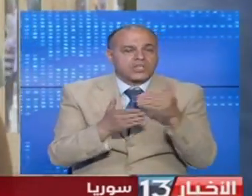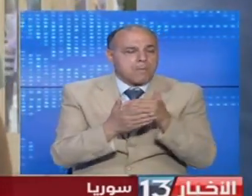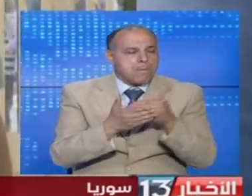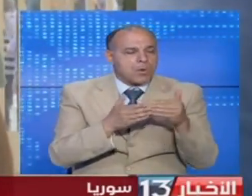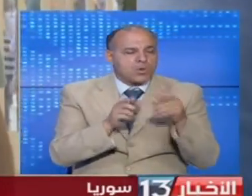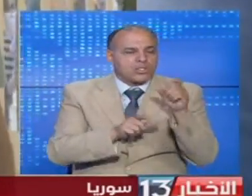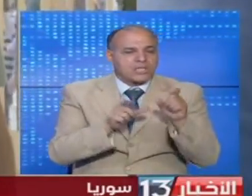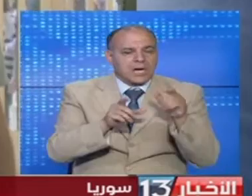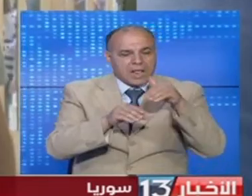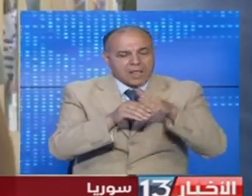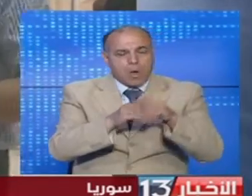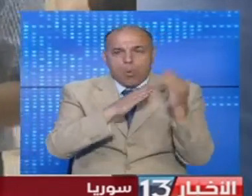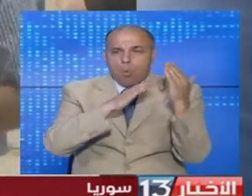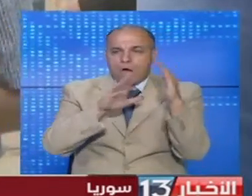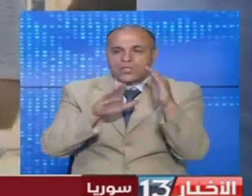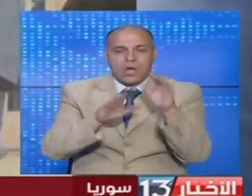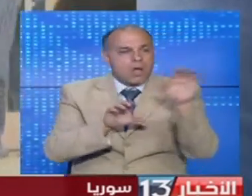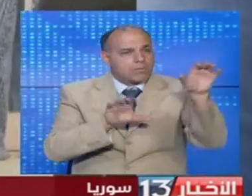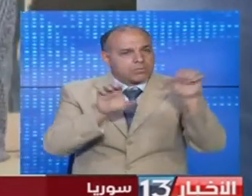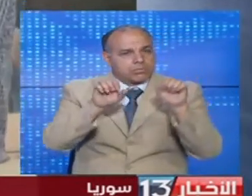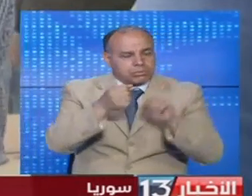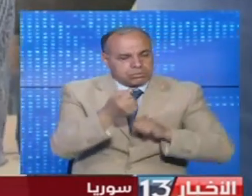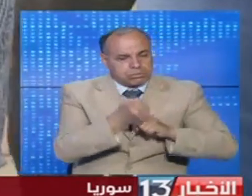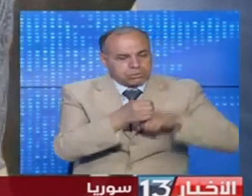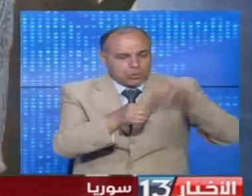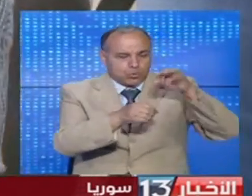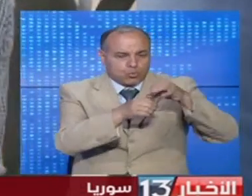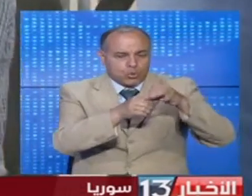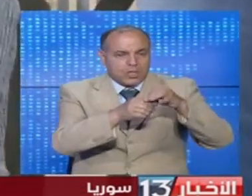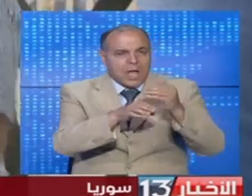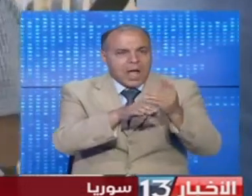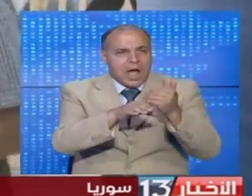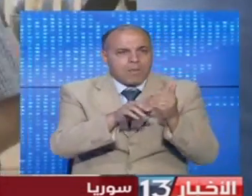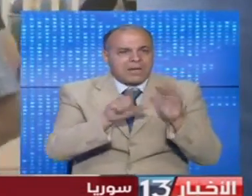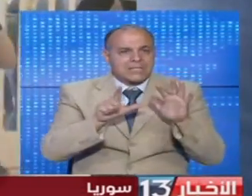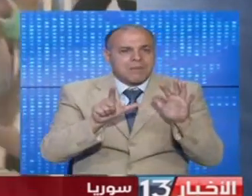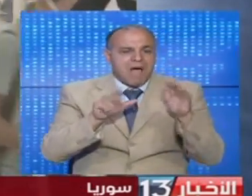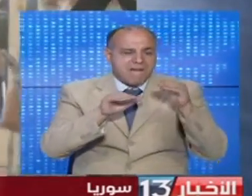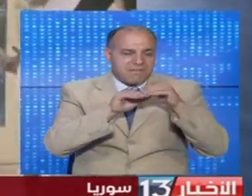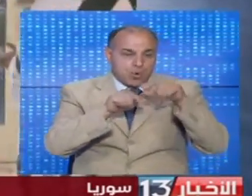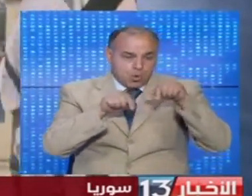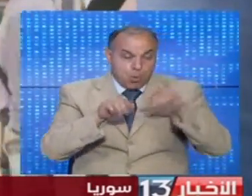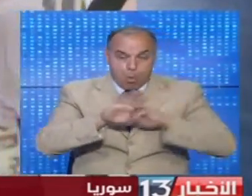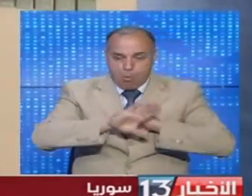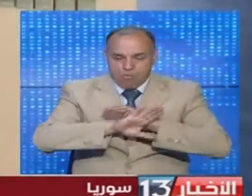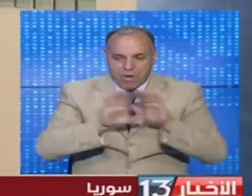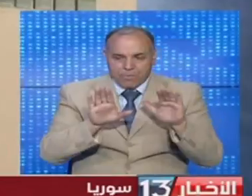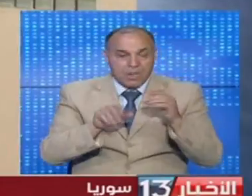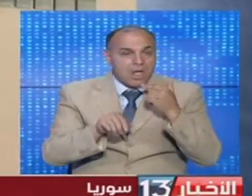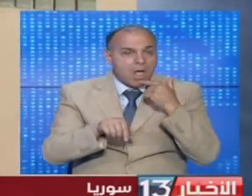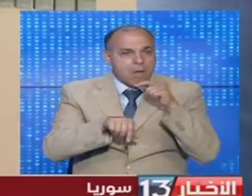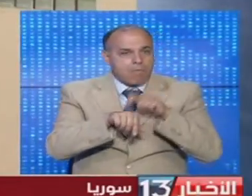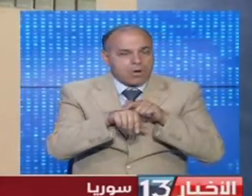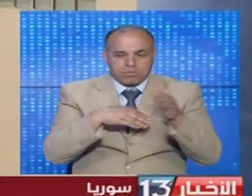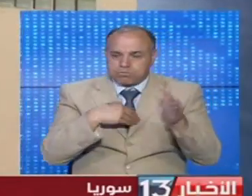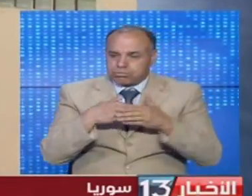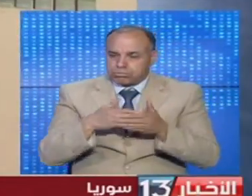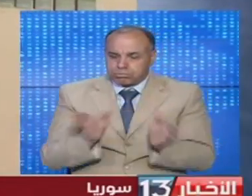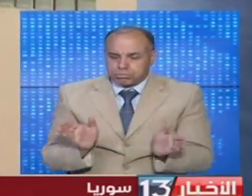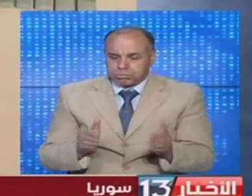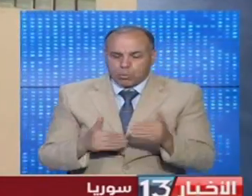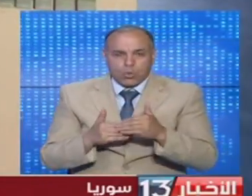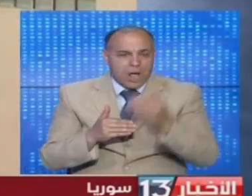سوري في الداخل والخارج مدعوون للادلاء باصواتهم قبل الساعه السابعه من مساء اليوم وهو موعد اغلاق المراه